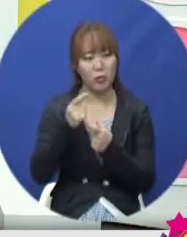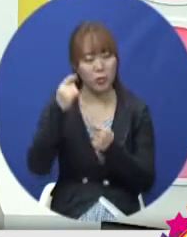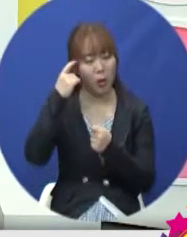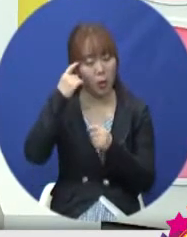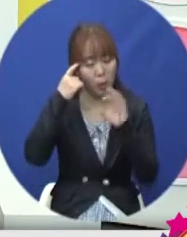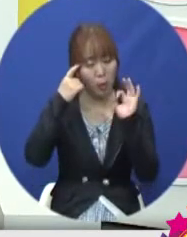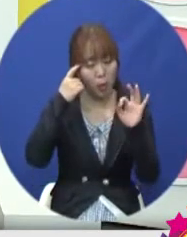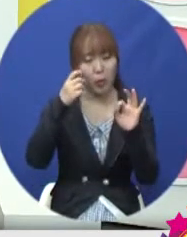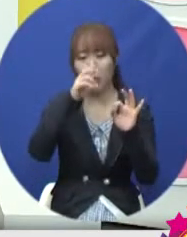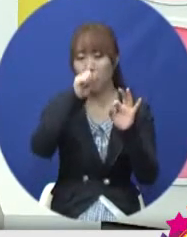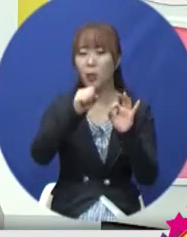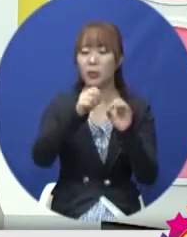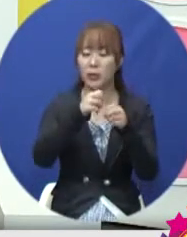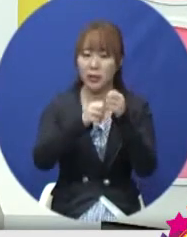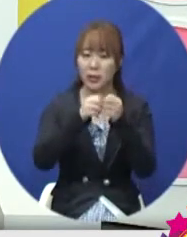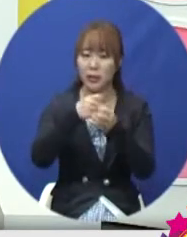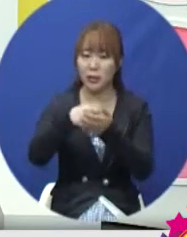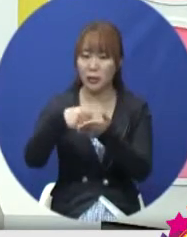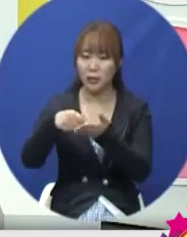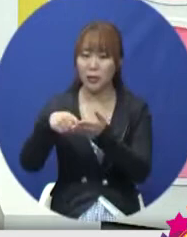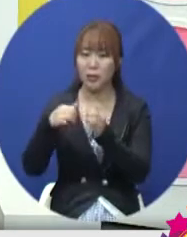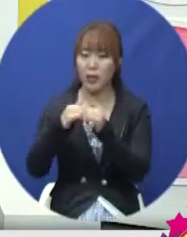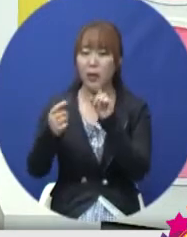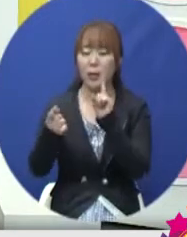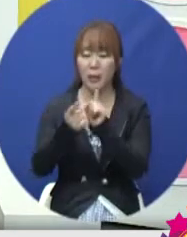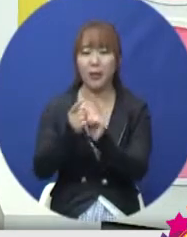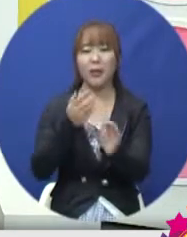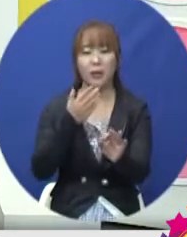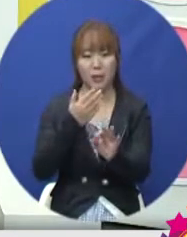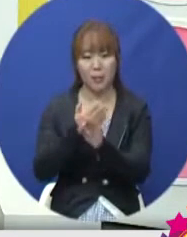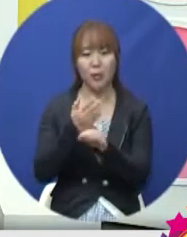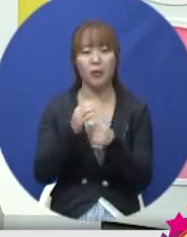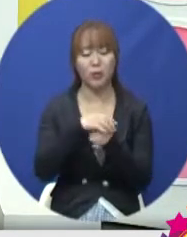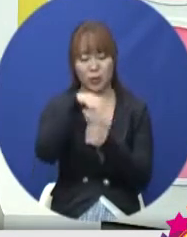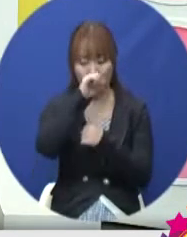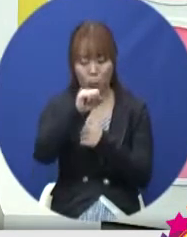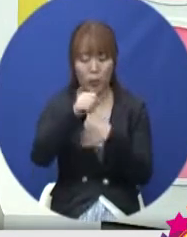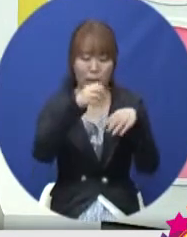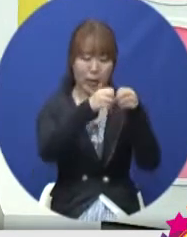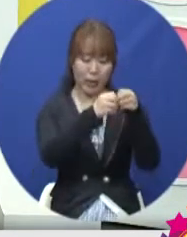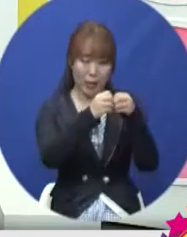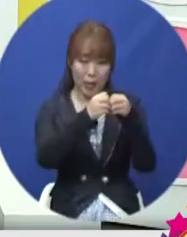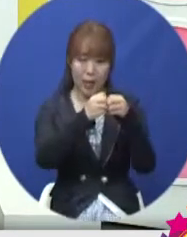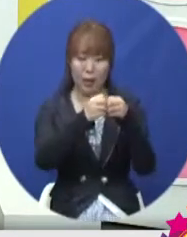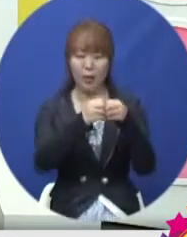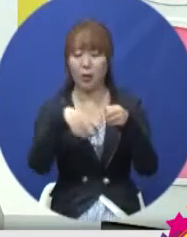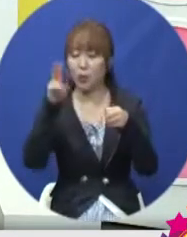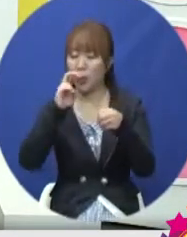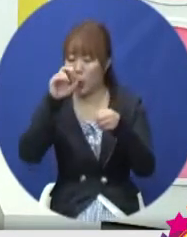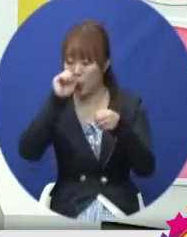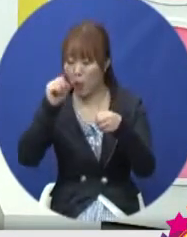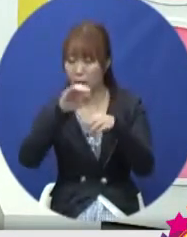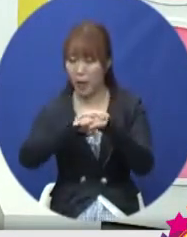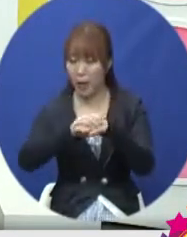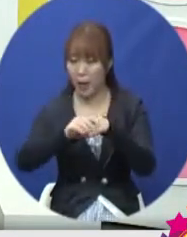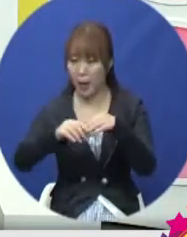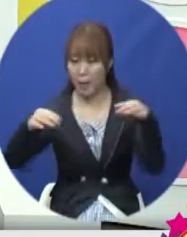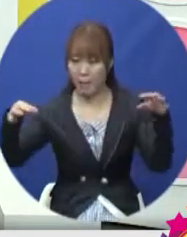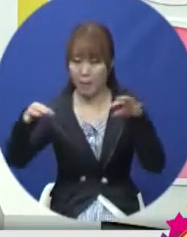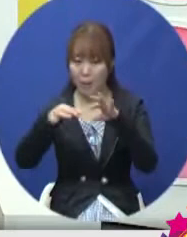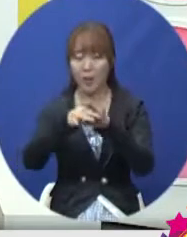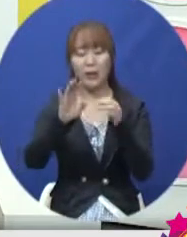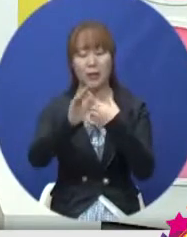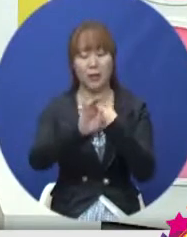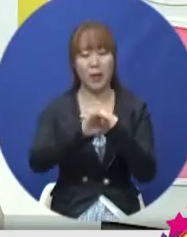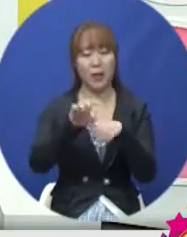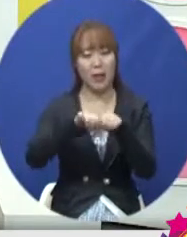조금 좋은 작품 쓰시는 작곡가 선생님을 만나시면 예. 좋은 가사에 좋은 곡이 만나면 나올 것 또 히트곡이 같아요. 되잖아요.